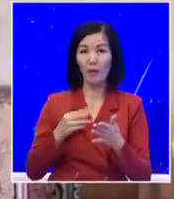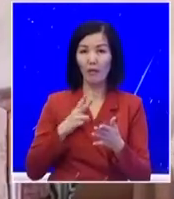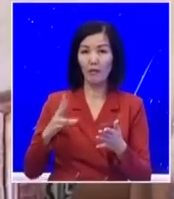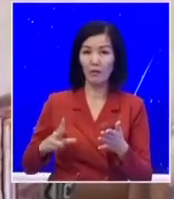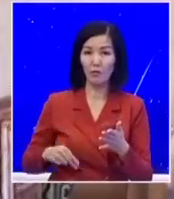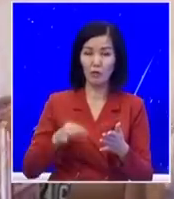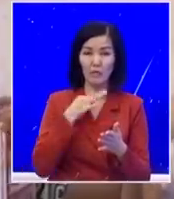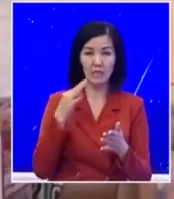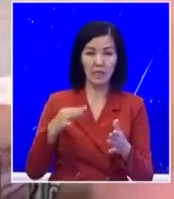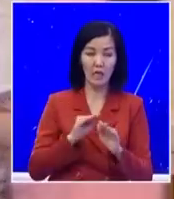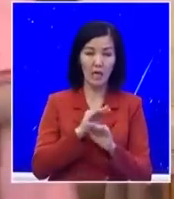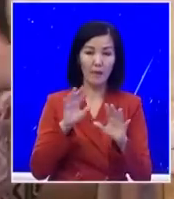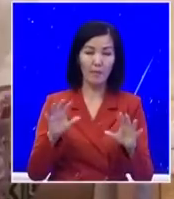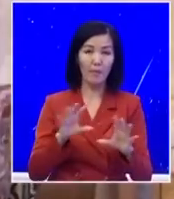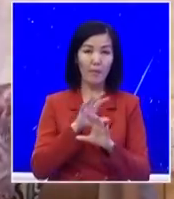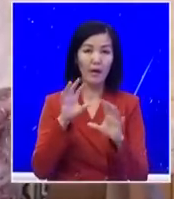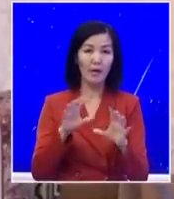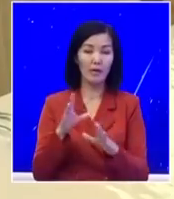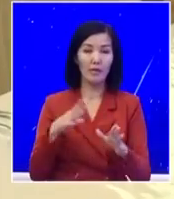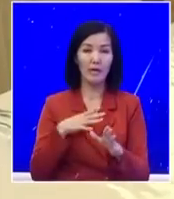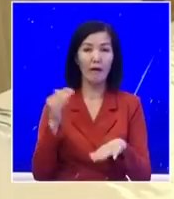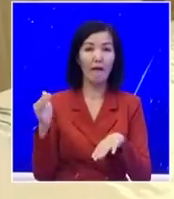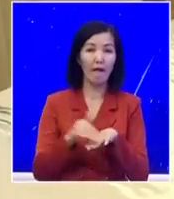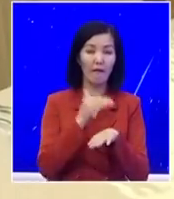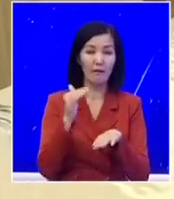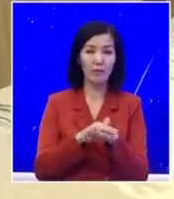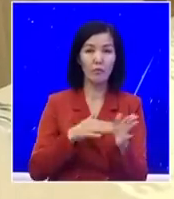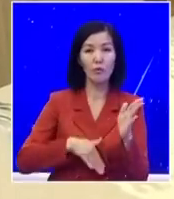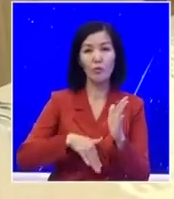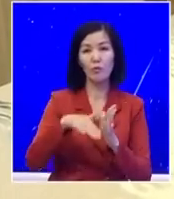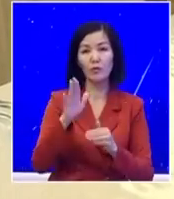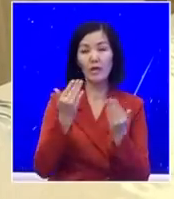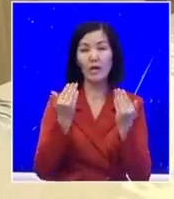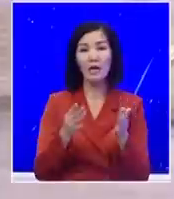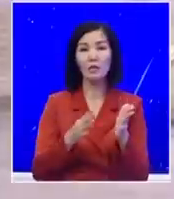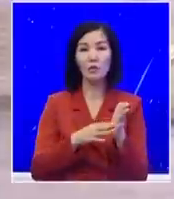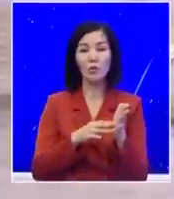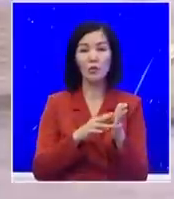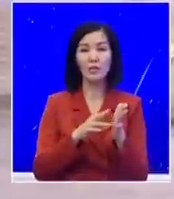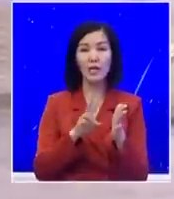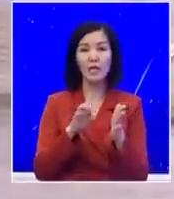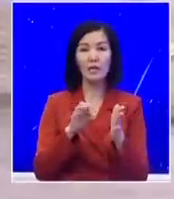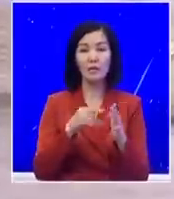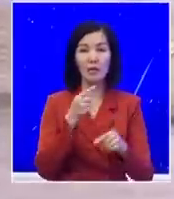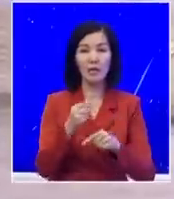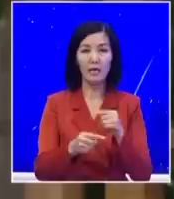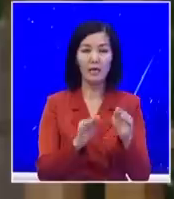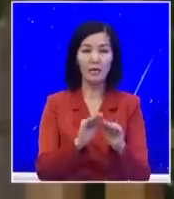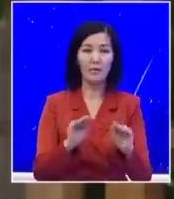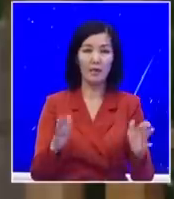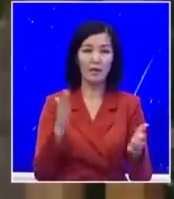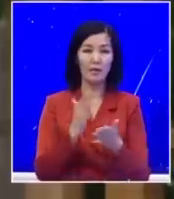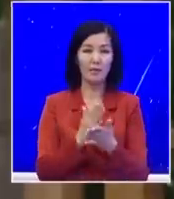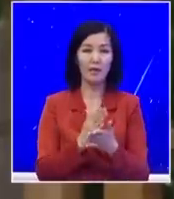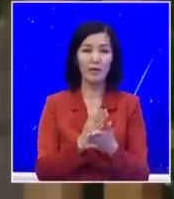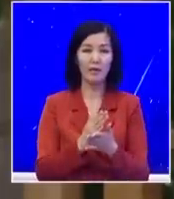Ұрпақтары қайырлы, мерімді болып өсті. Несіпбай ата мен Бәтжан апа қазір 9 немере, 2 шөберенің ата әжесі.